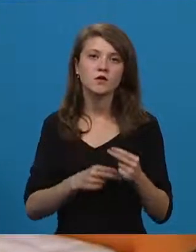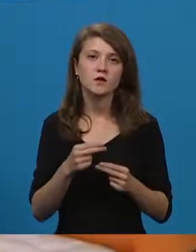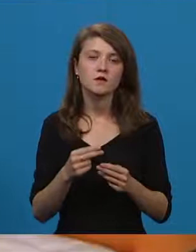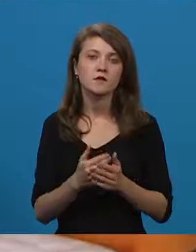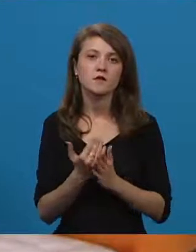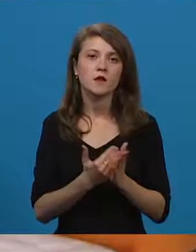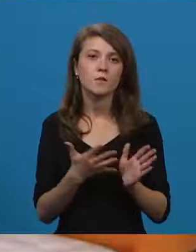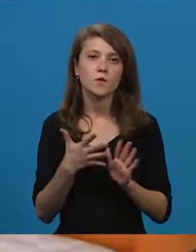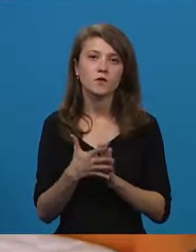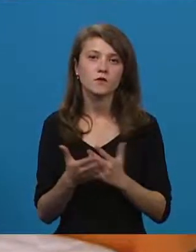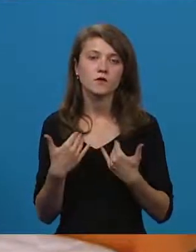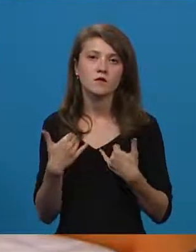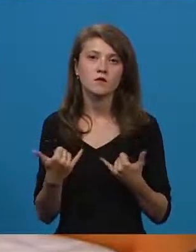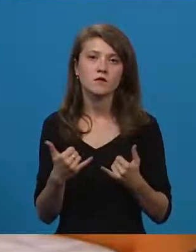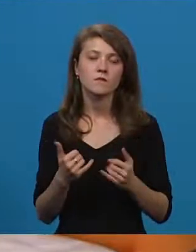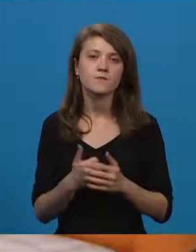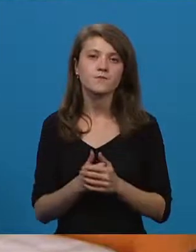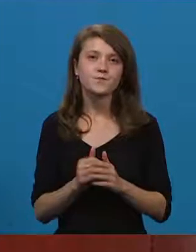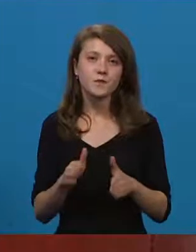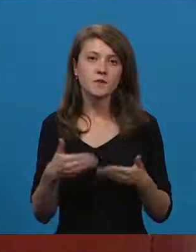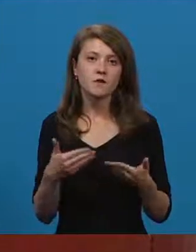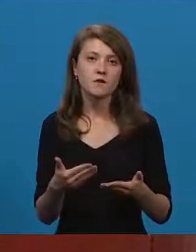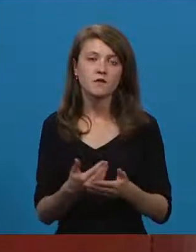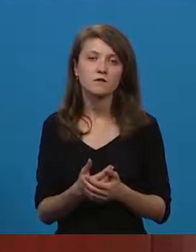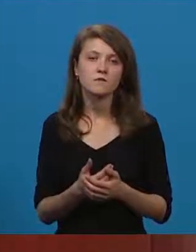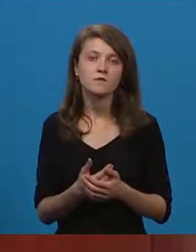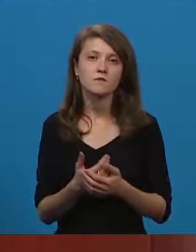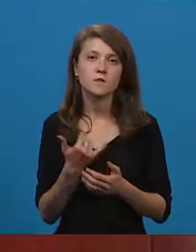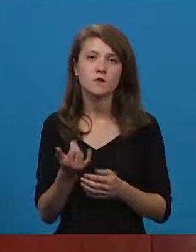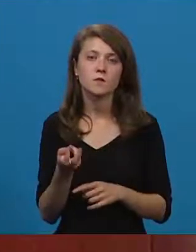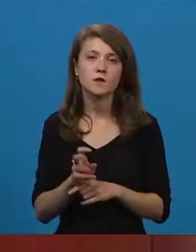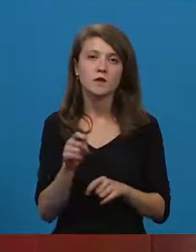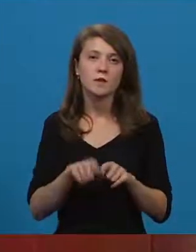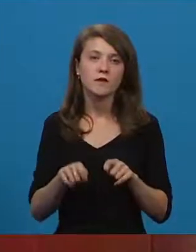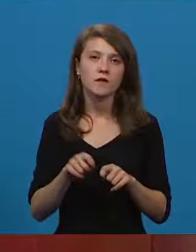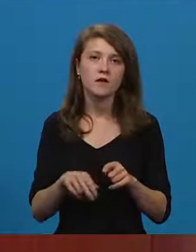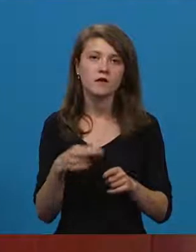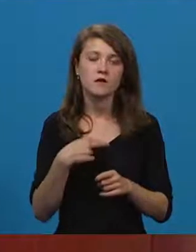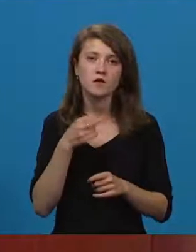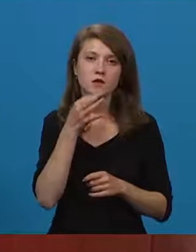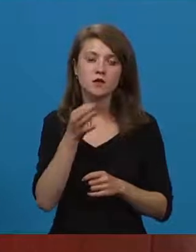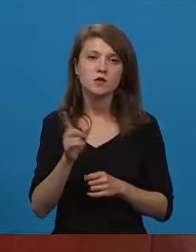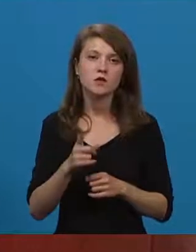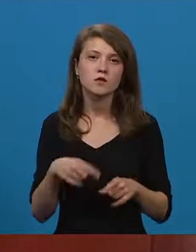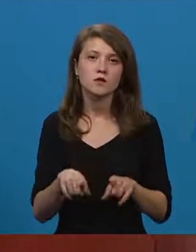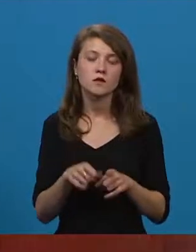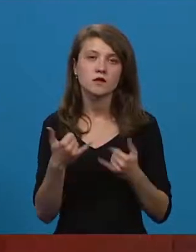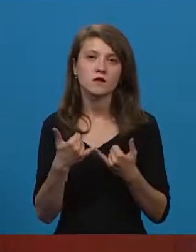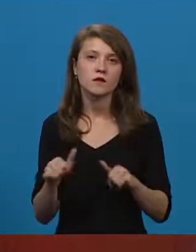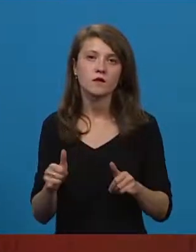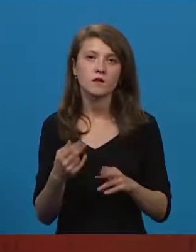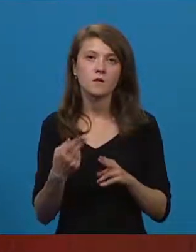їхнє питання. Я сьогодні відстоюю інтереси свого підприємства. Сьогодні прийшла перевірка, я скажу, що такий дивний спосіб,